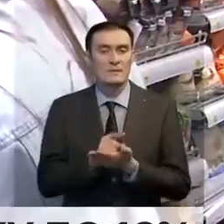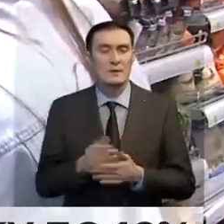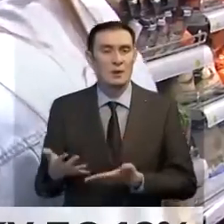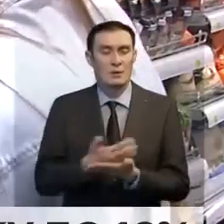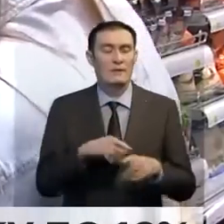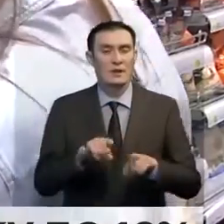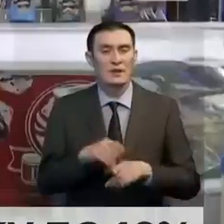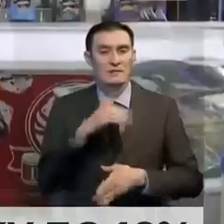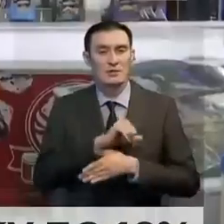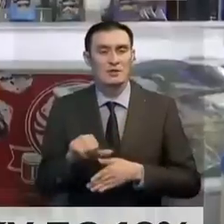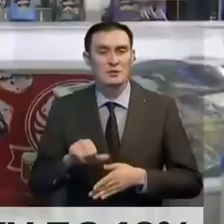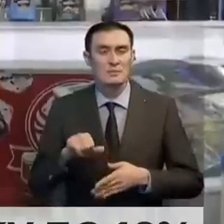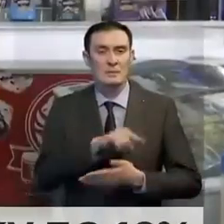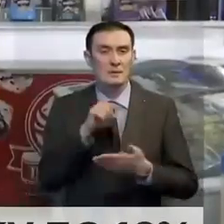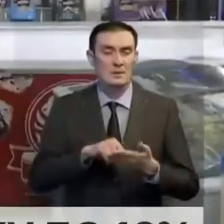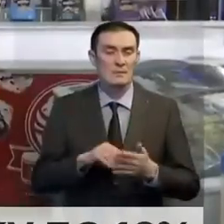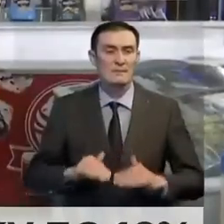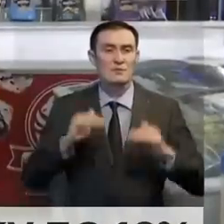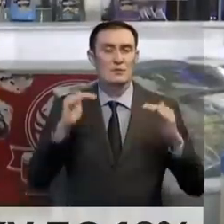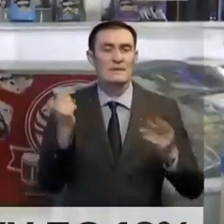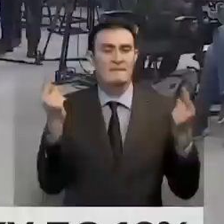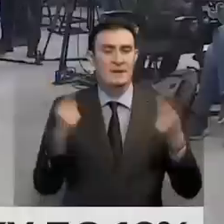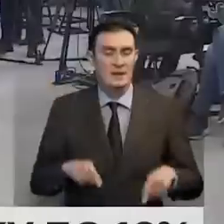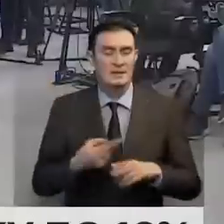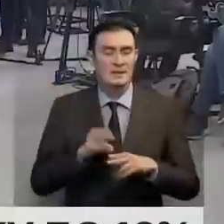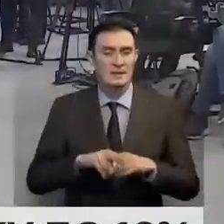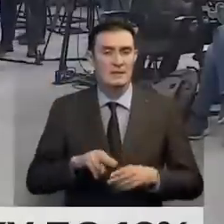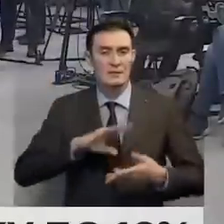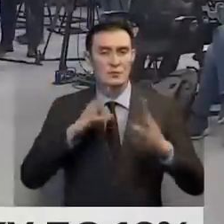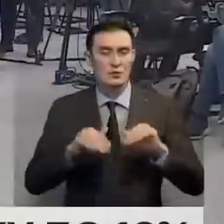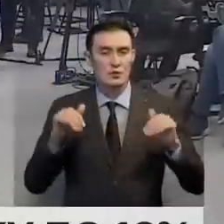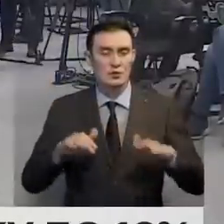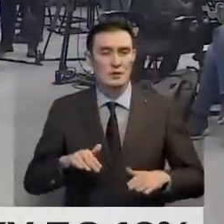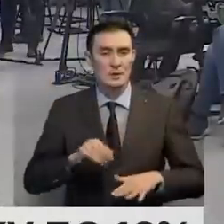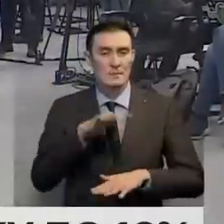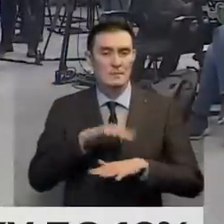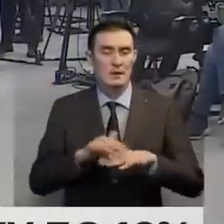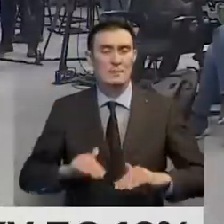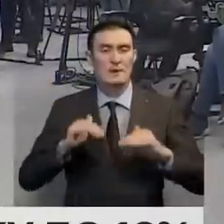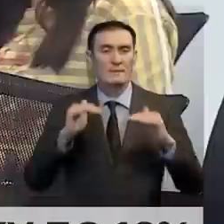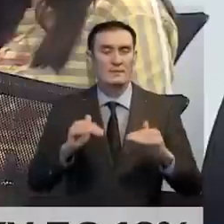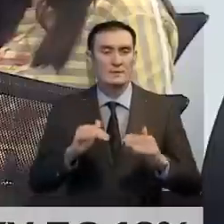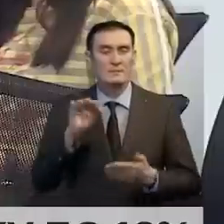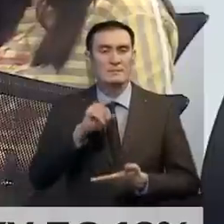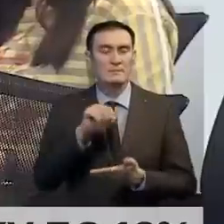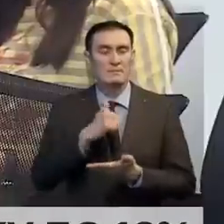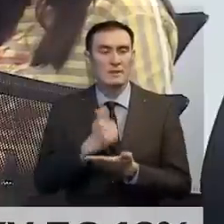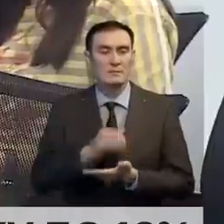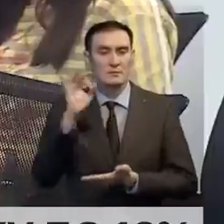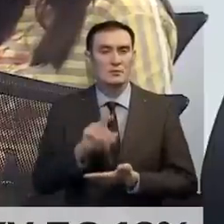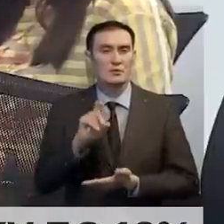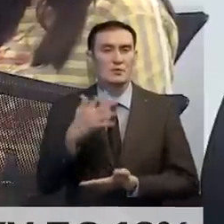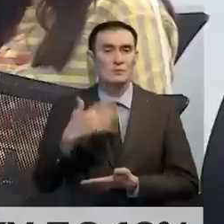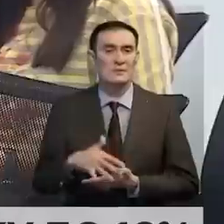также внешних шоков и высокой внешней инфляции. Все это повлияло на решение Нацбанка повысить базовую ставку сразу на